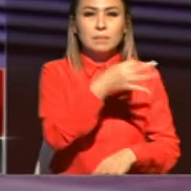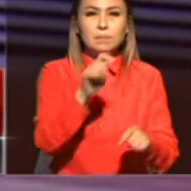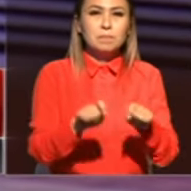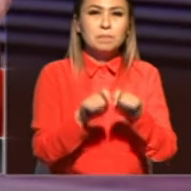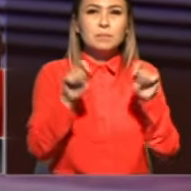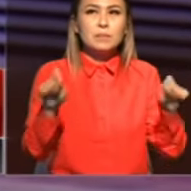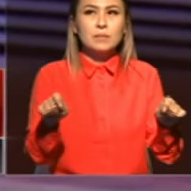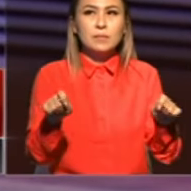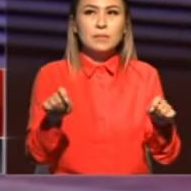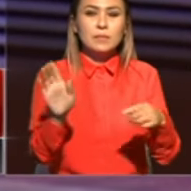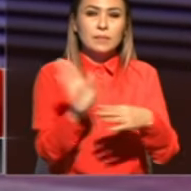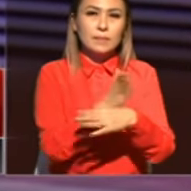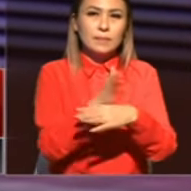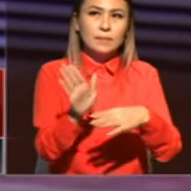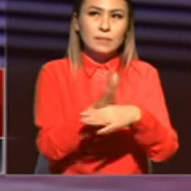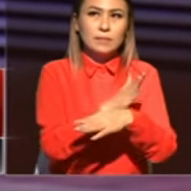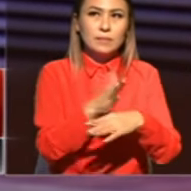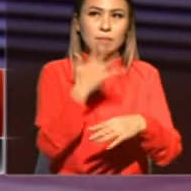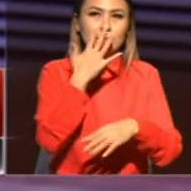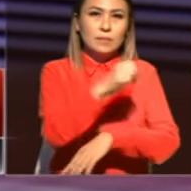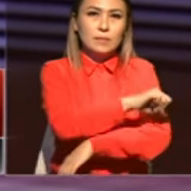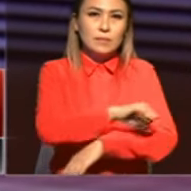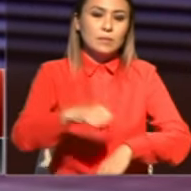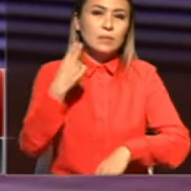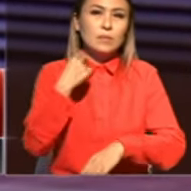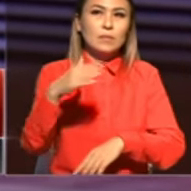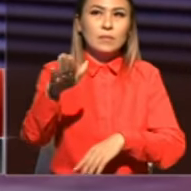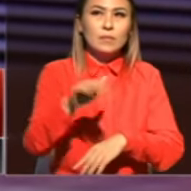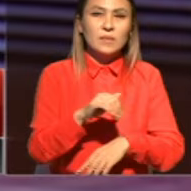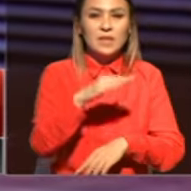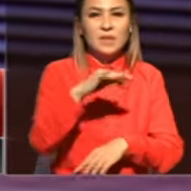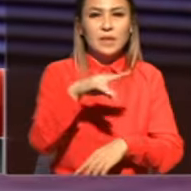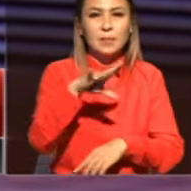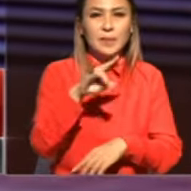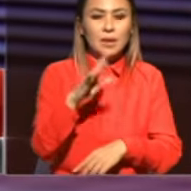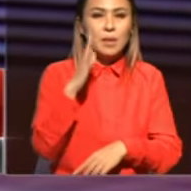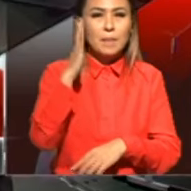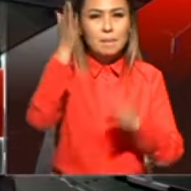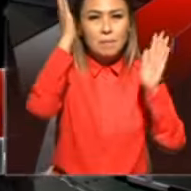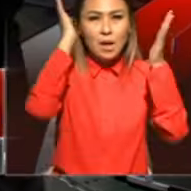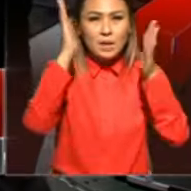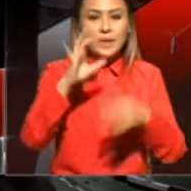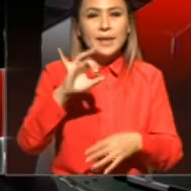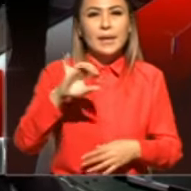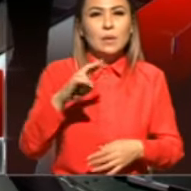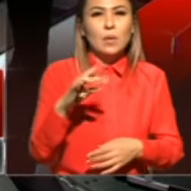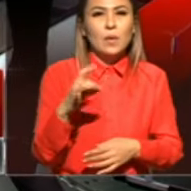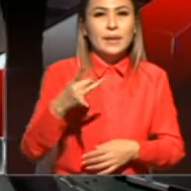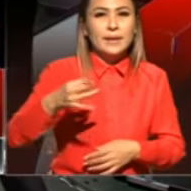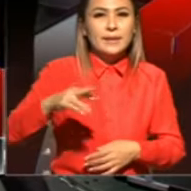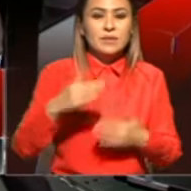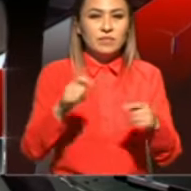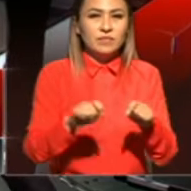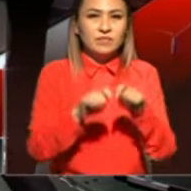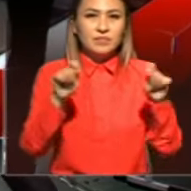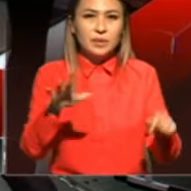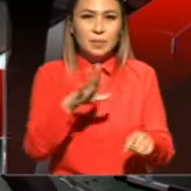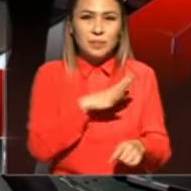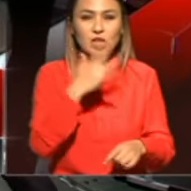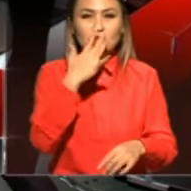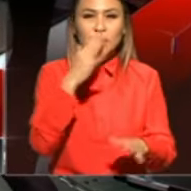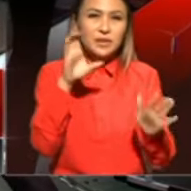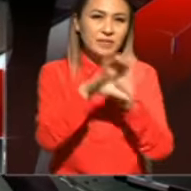осы жеке сектордың сырт қарызынан пайда болды. Филиппинде, Малайзияда, Индонезияда пайда болды. Ана шетелдік инвесторлар